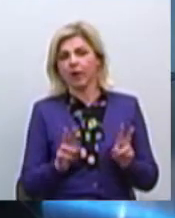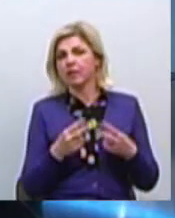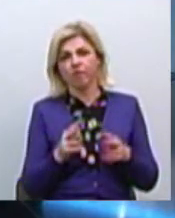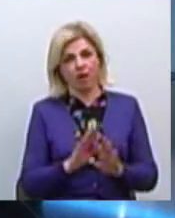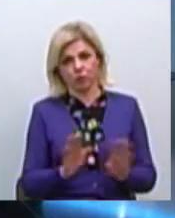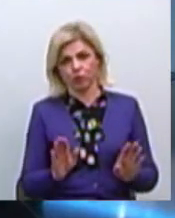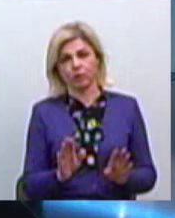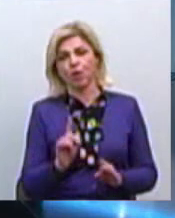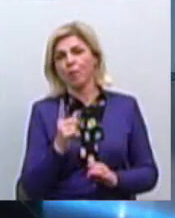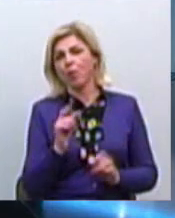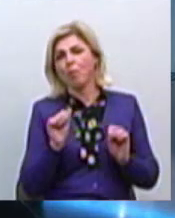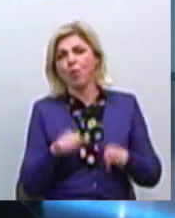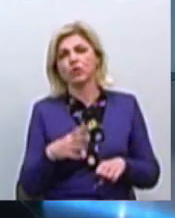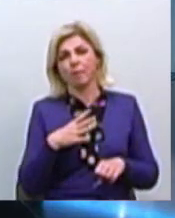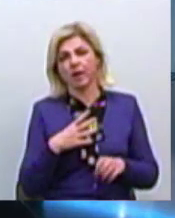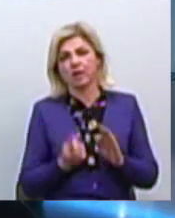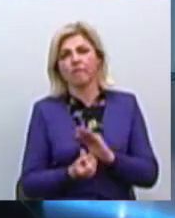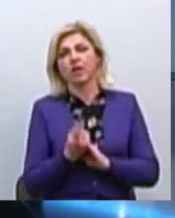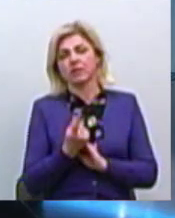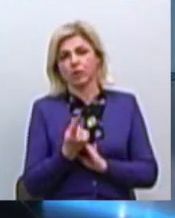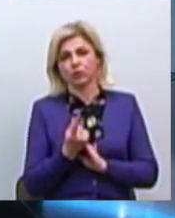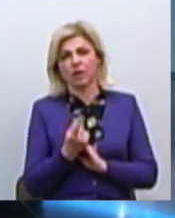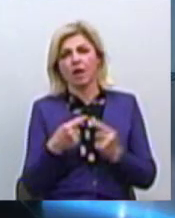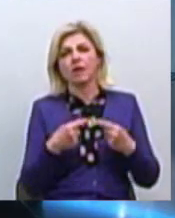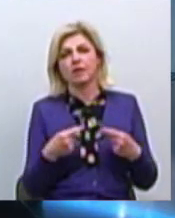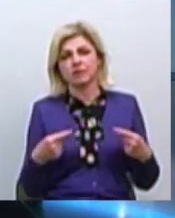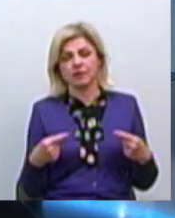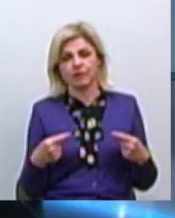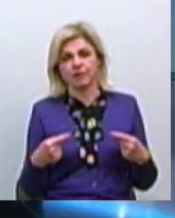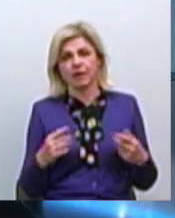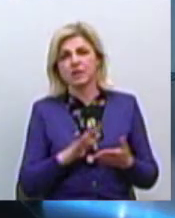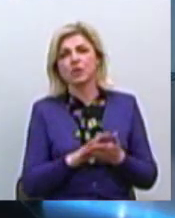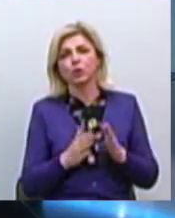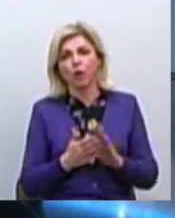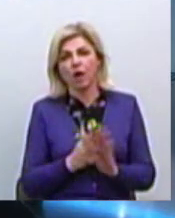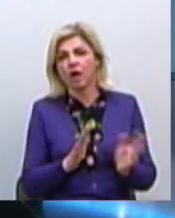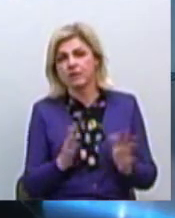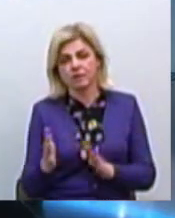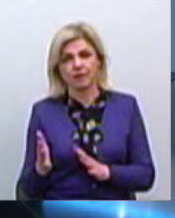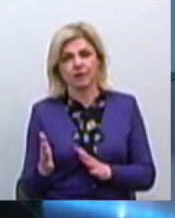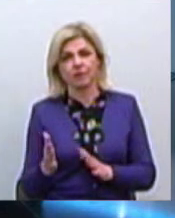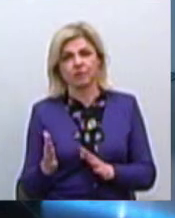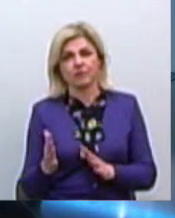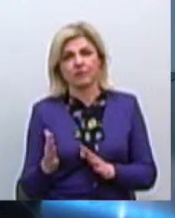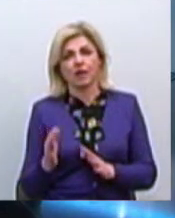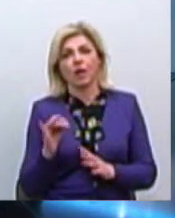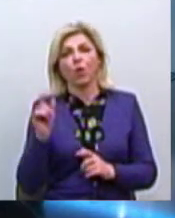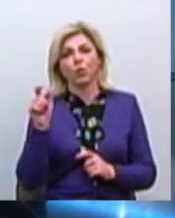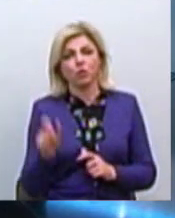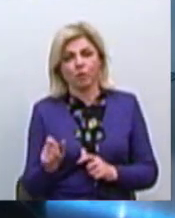що можуть виникнути різні ситуації, і особа